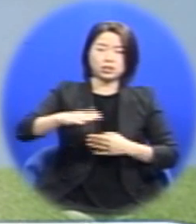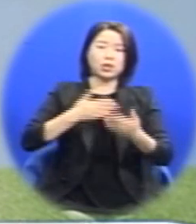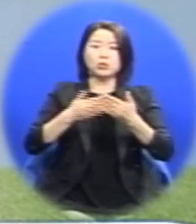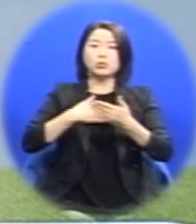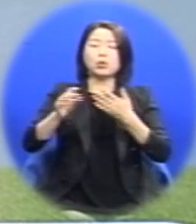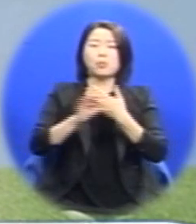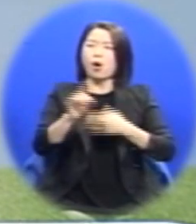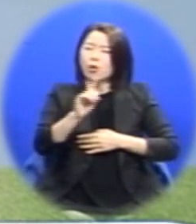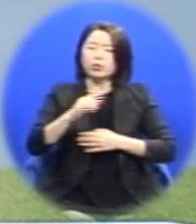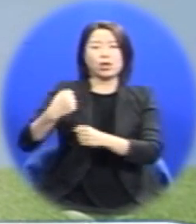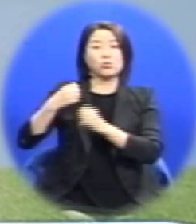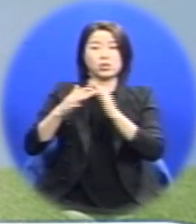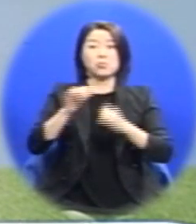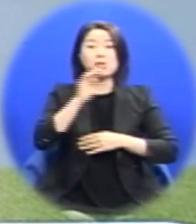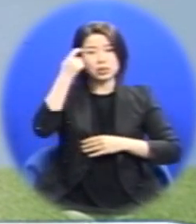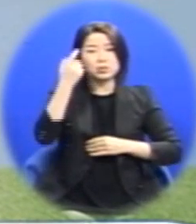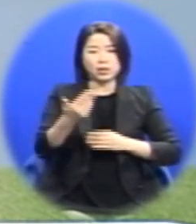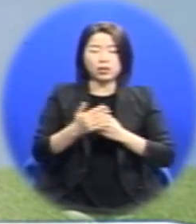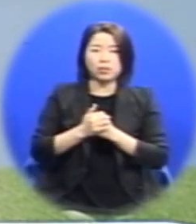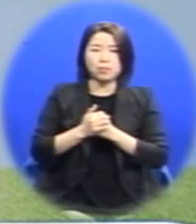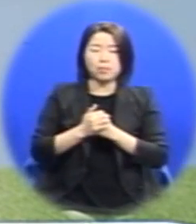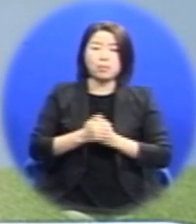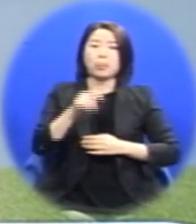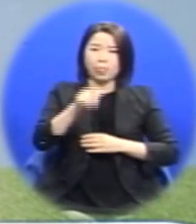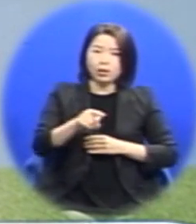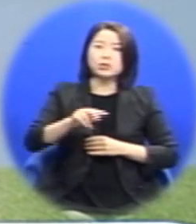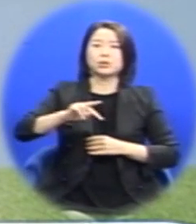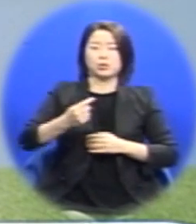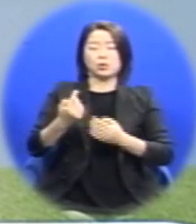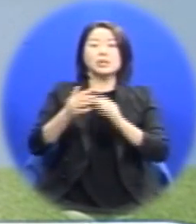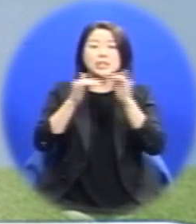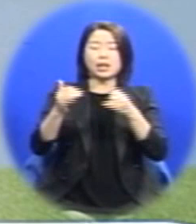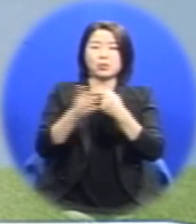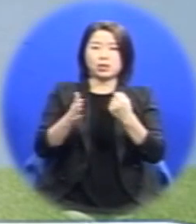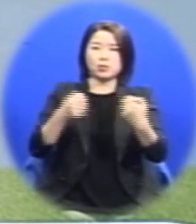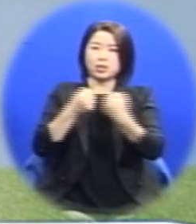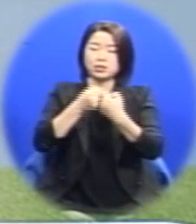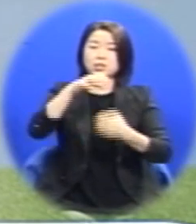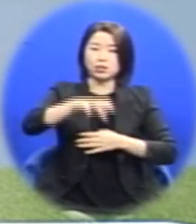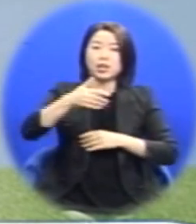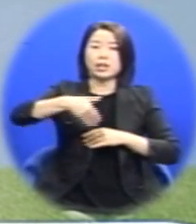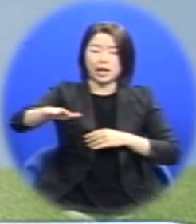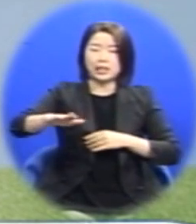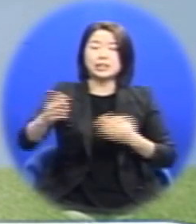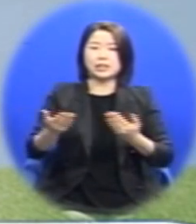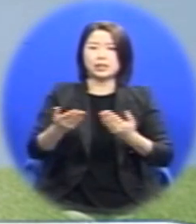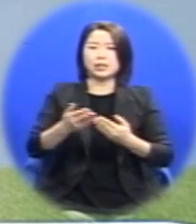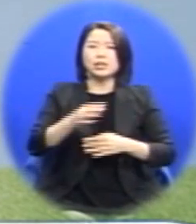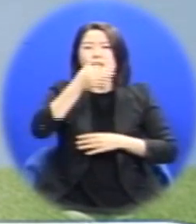두려워서야 어떻게 군인 일을 할 수 있겠어요? 그도 사람이니까 전쟁터에 나가는 일이